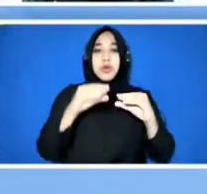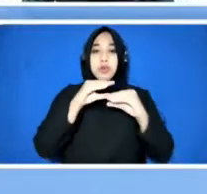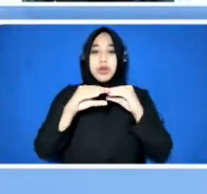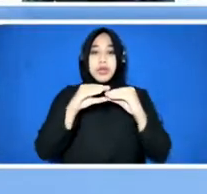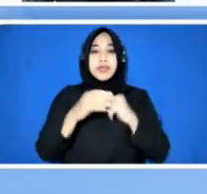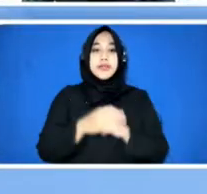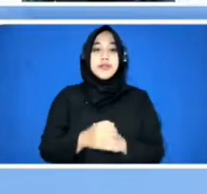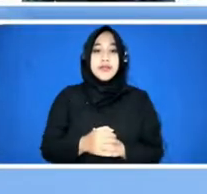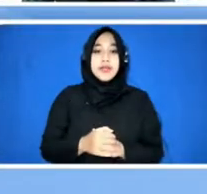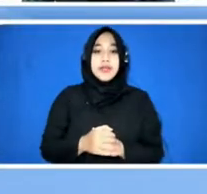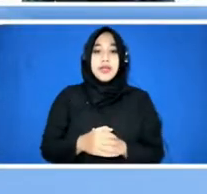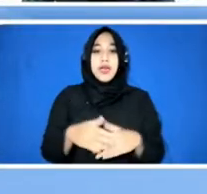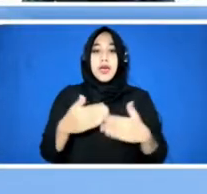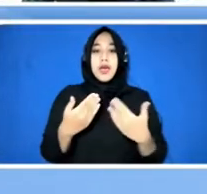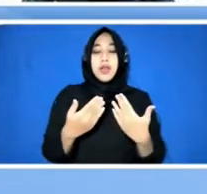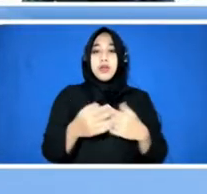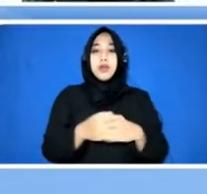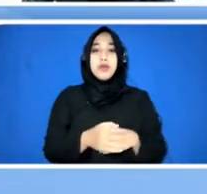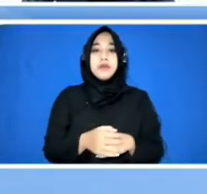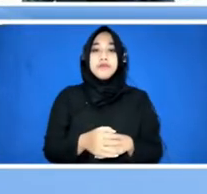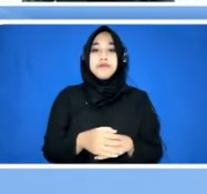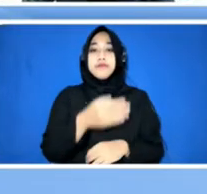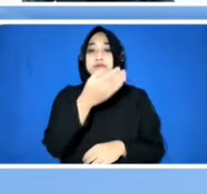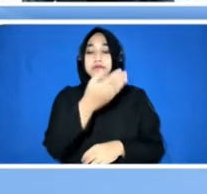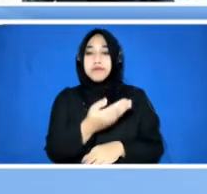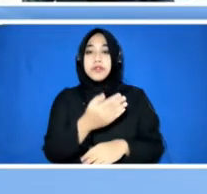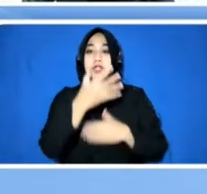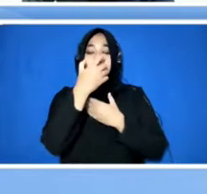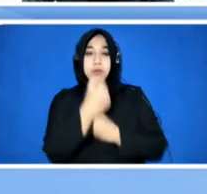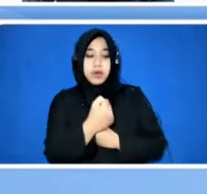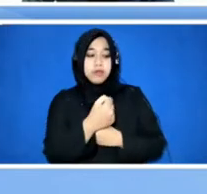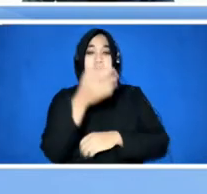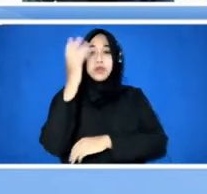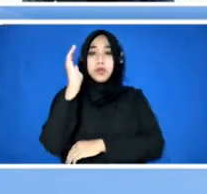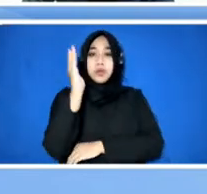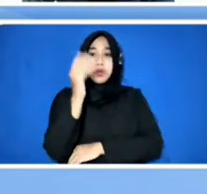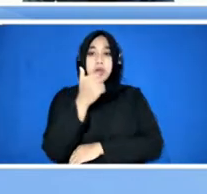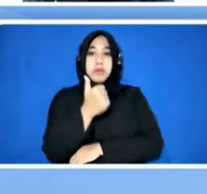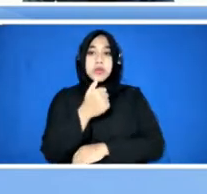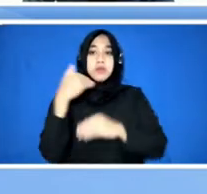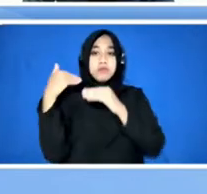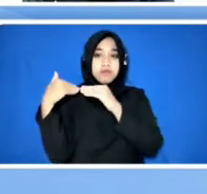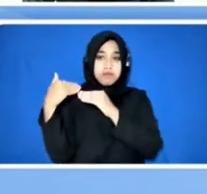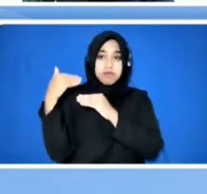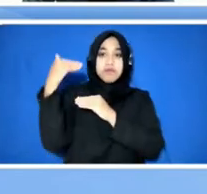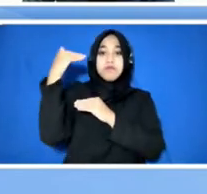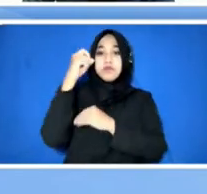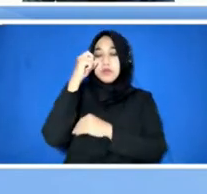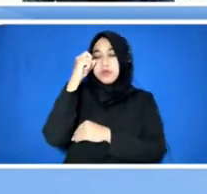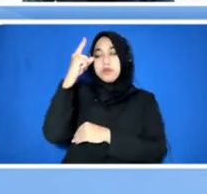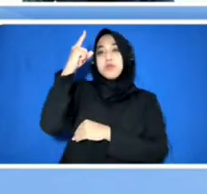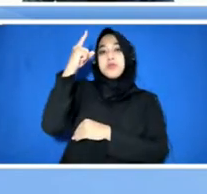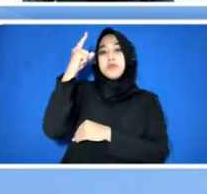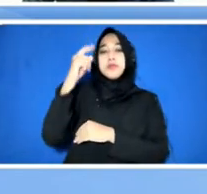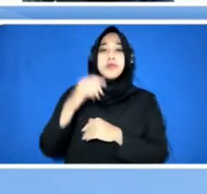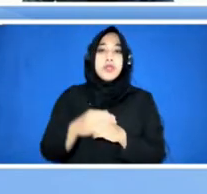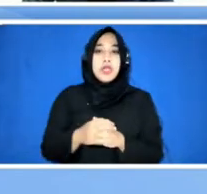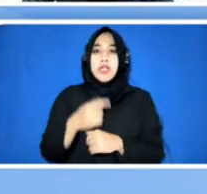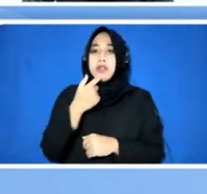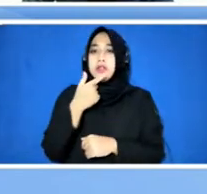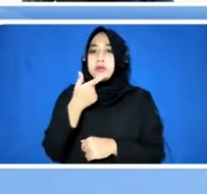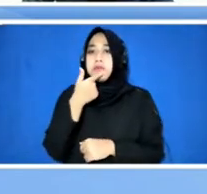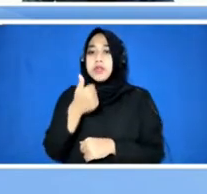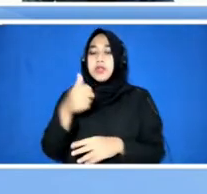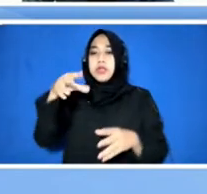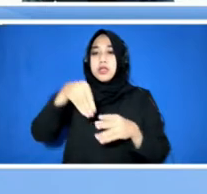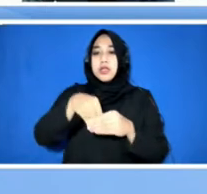Community Engagement atau RCCA, dan diharapkan webinar ini dapat meningkatkan kesadaran masyarakat akan pentingnya